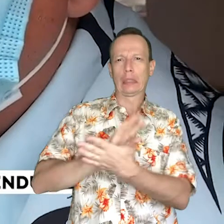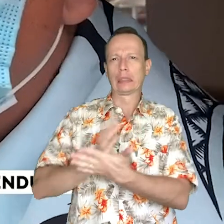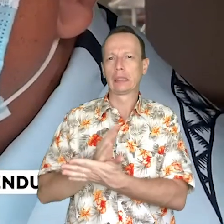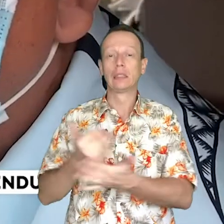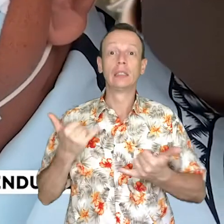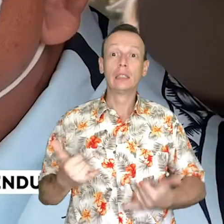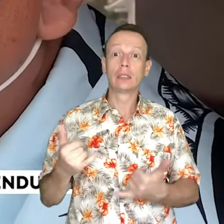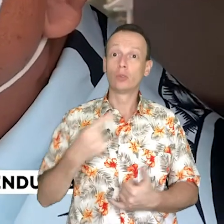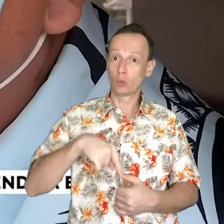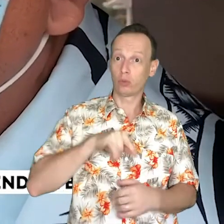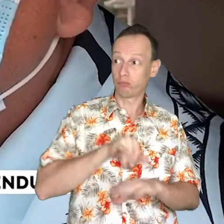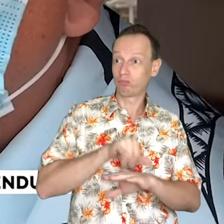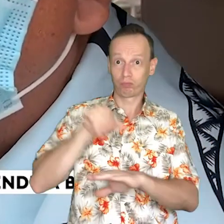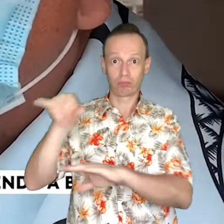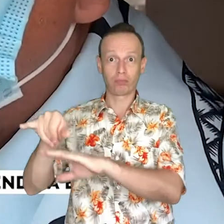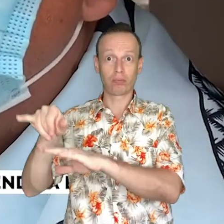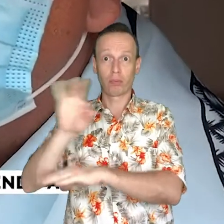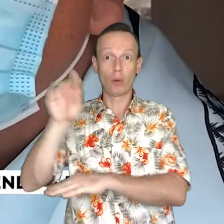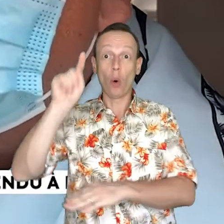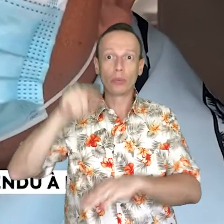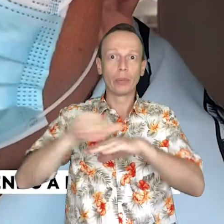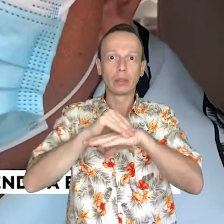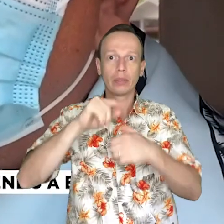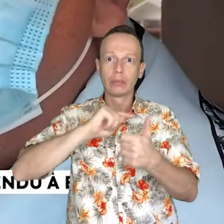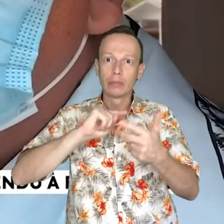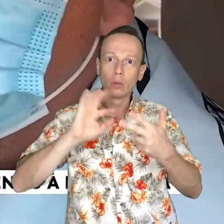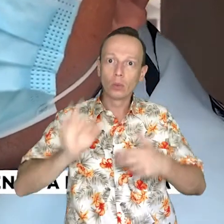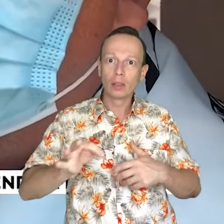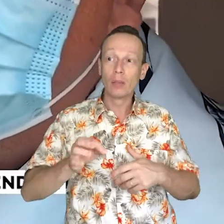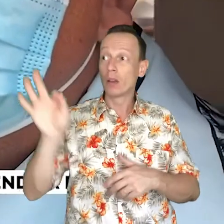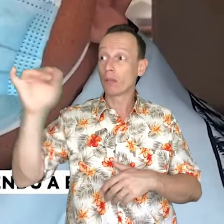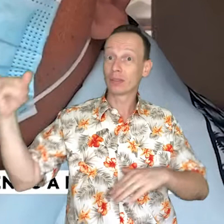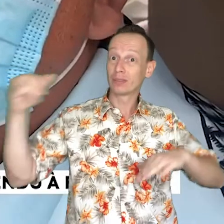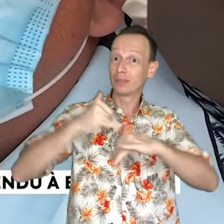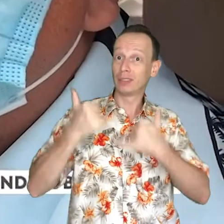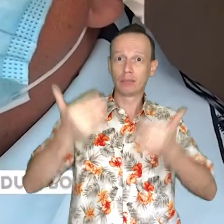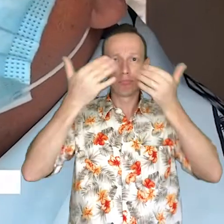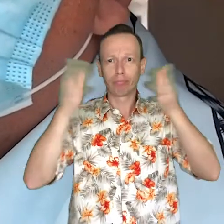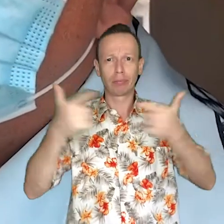ça, parce que nous, Polynésiens, en allant au métropole, il des motifs. Et eux, pour venir ici,